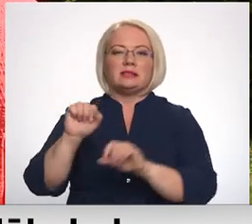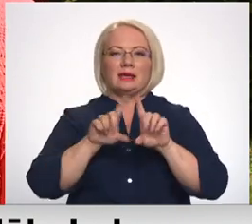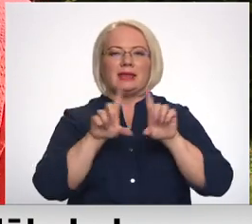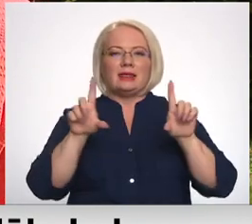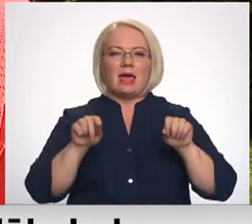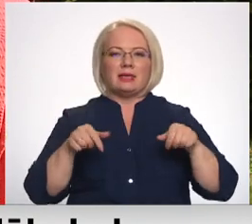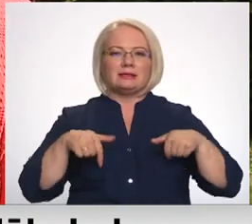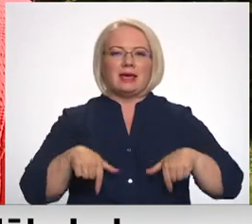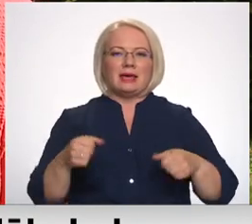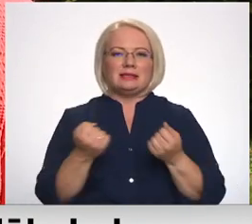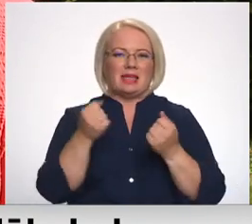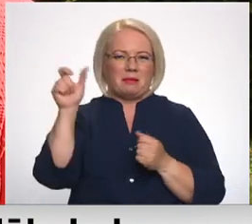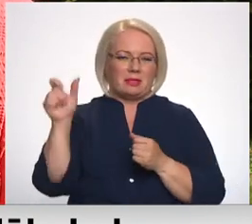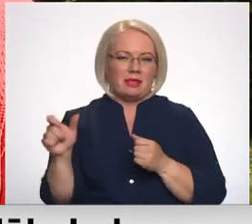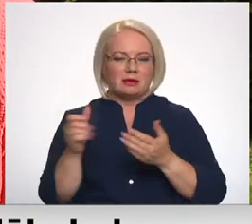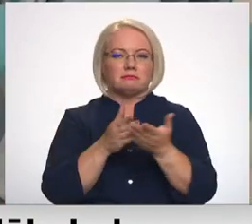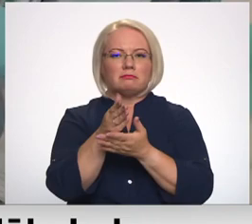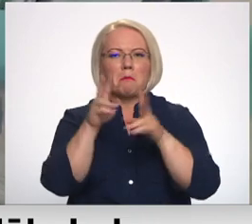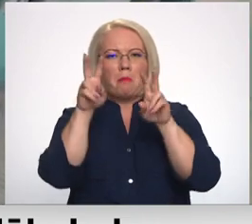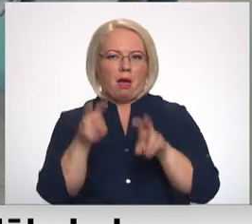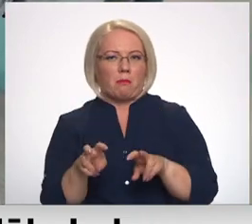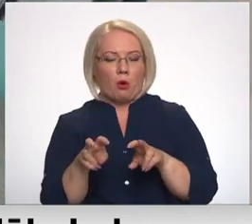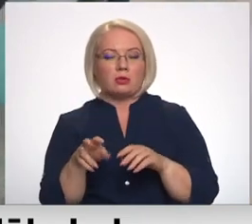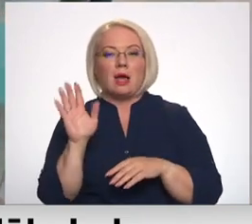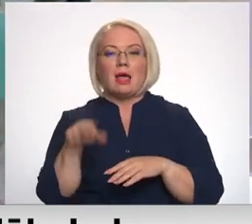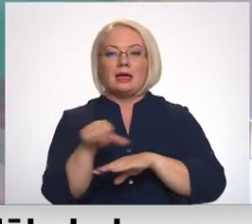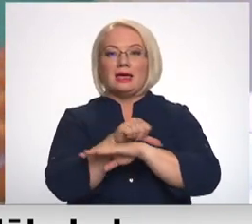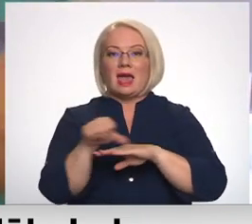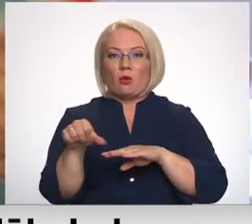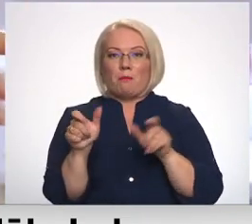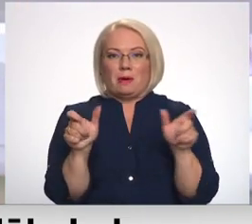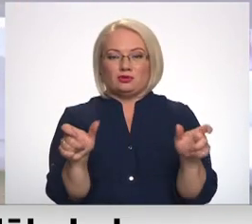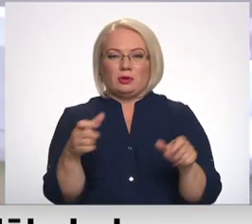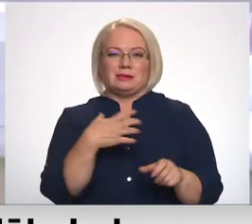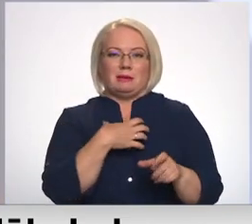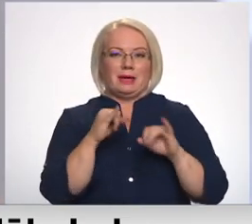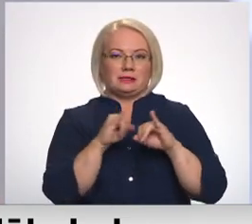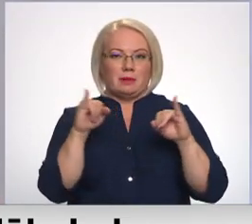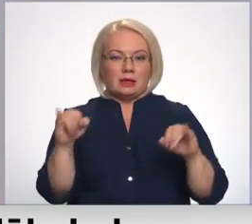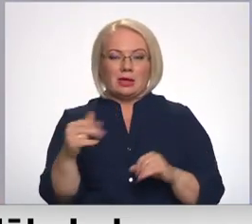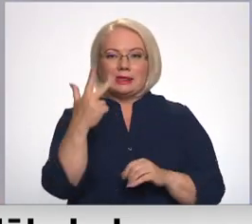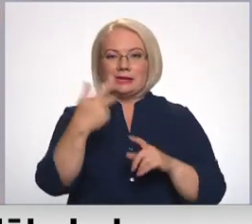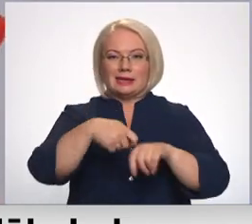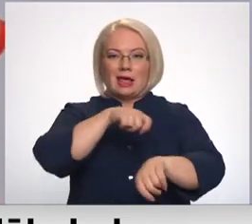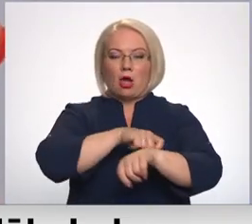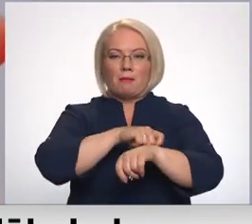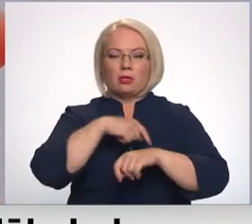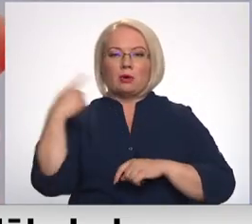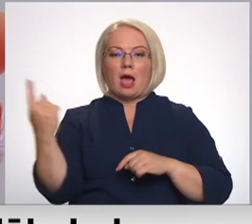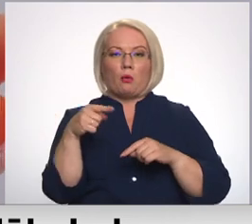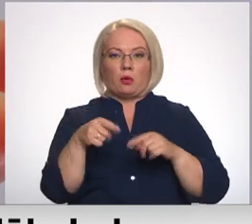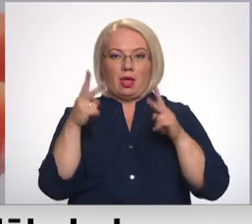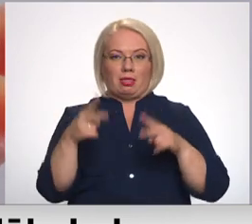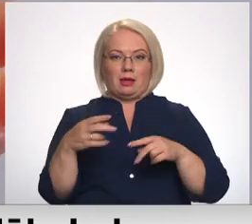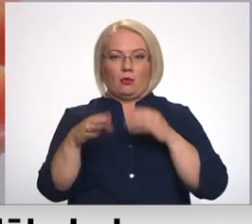inspektors dodās pārbaudēs regulāri. Lai ierobežot slimības izplatību, 3 km rādiusā no perēkļa